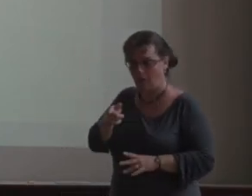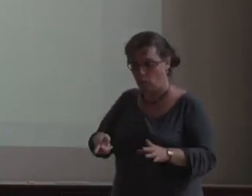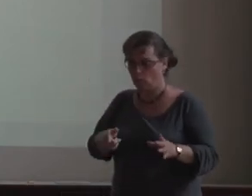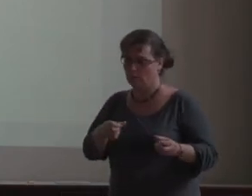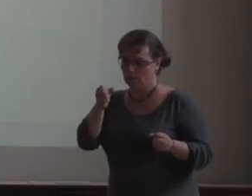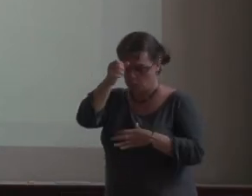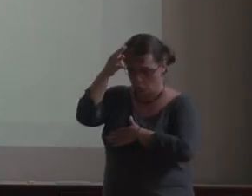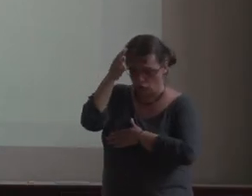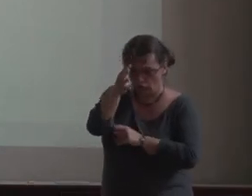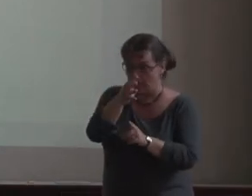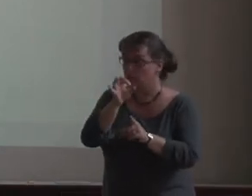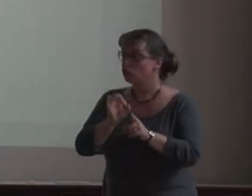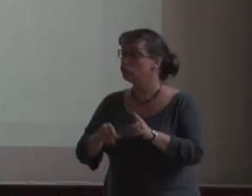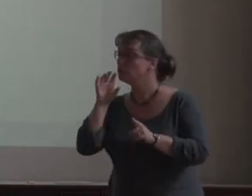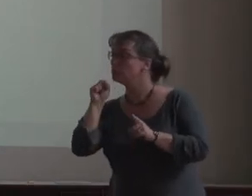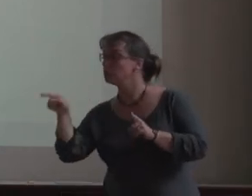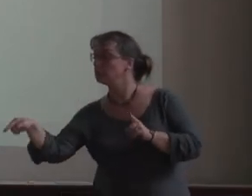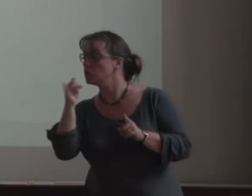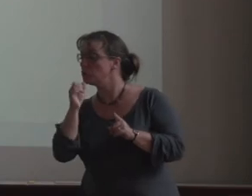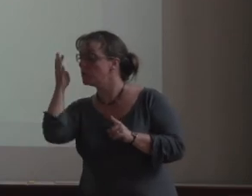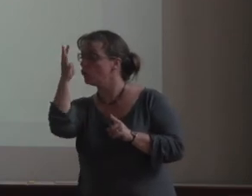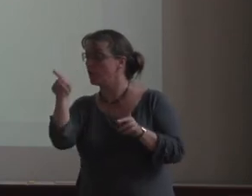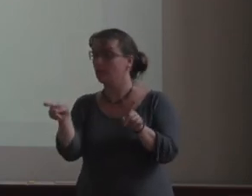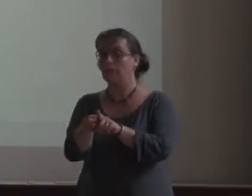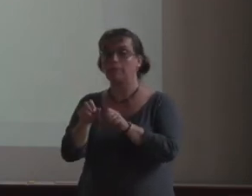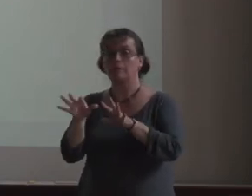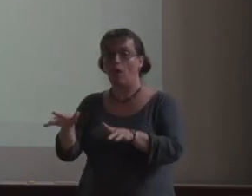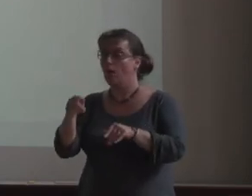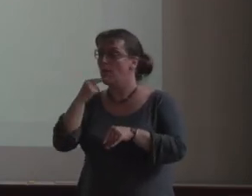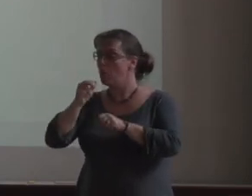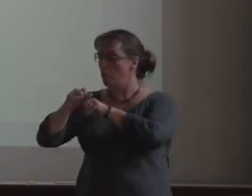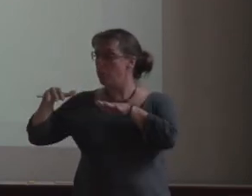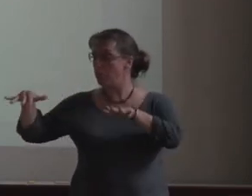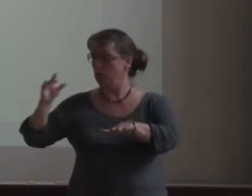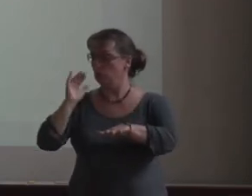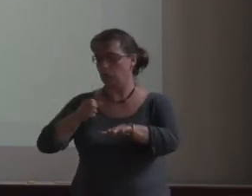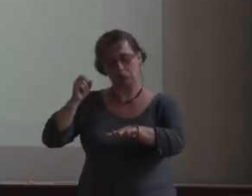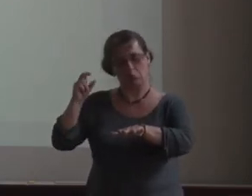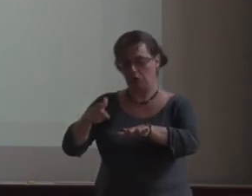à la mode, c'était le petit projet de Guido. Et donc on s'est dit, bon bah allons-y,